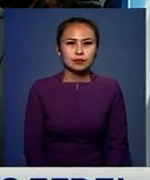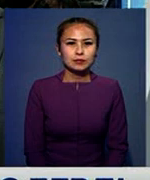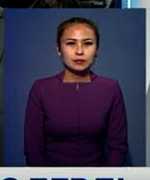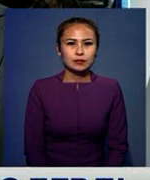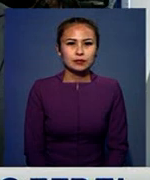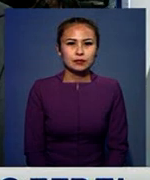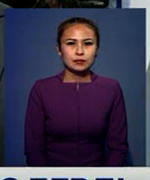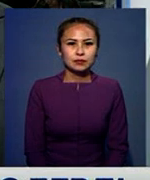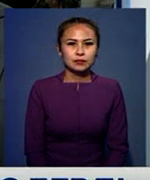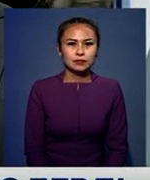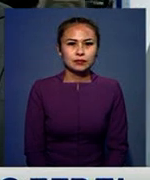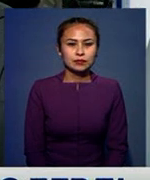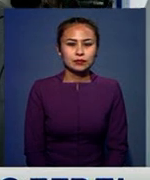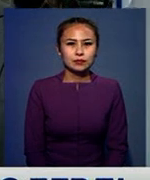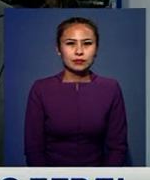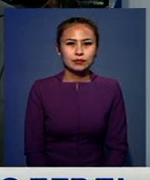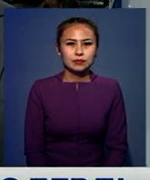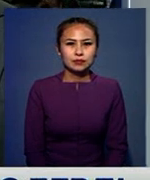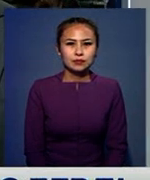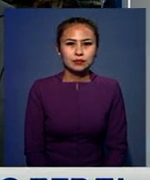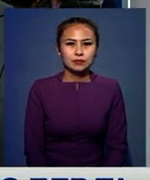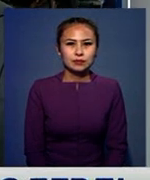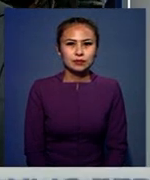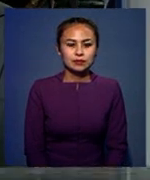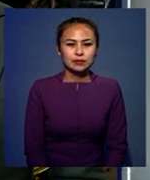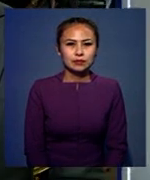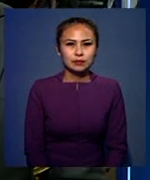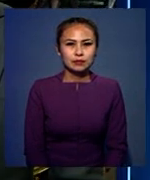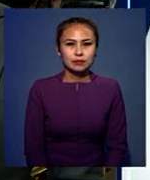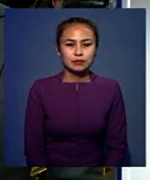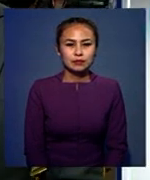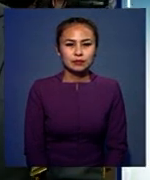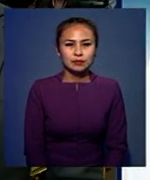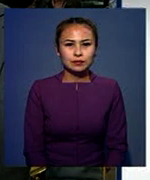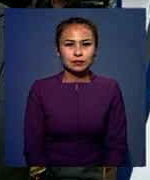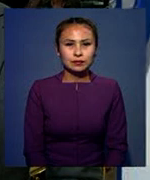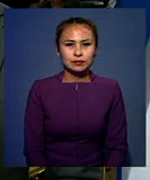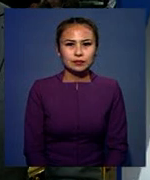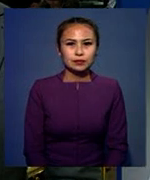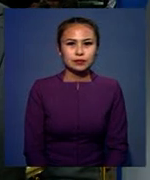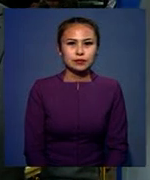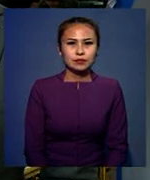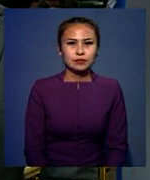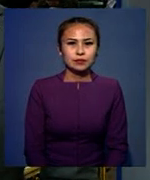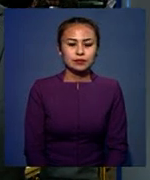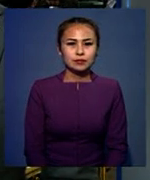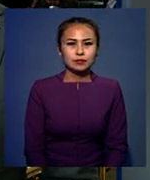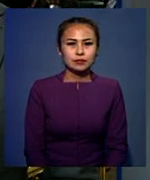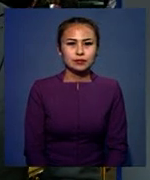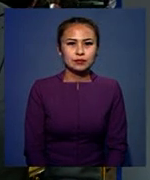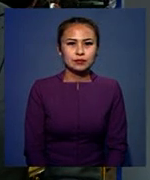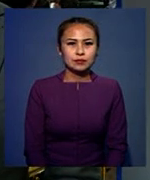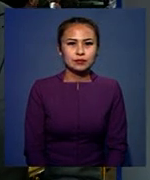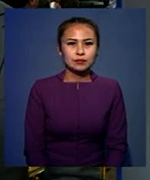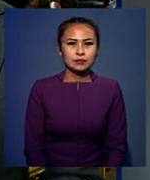болам. Тілдескенше. Рахмет, Қорған, құрметті көрермен, тікелей байланыста соңғы мәліметтермен әріптесім Қорған Төреқожа